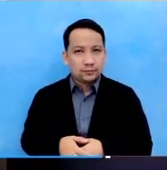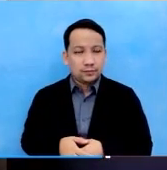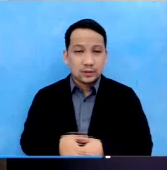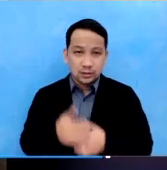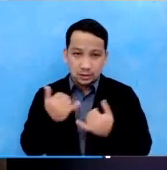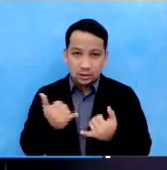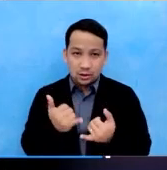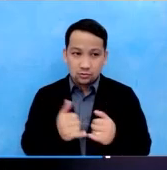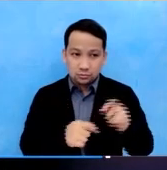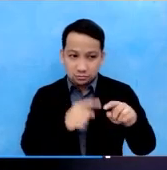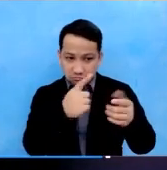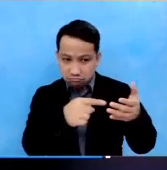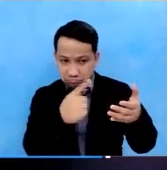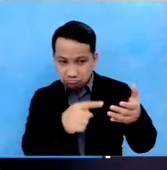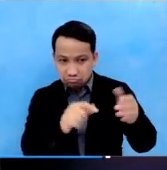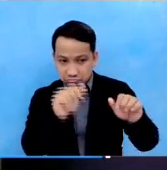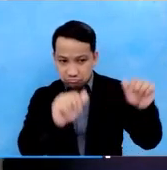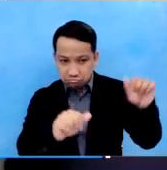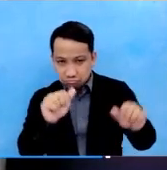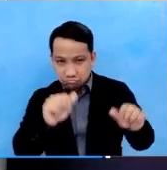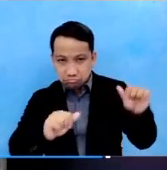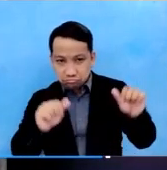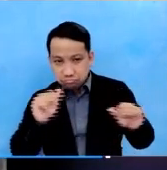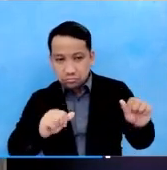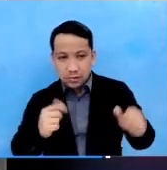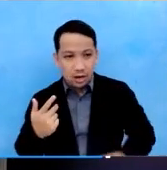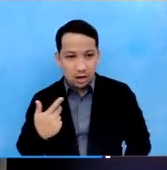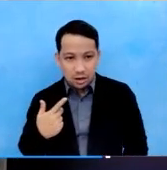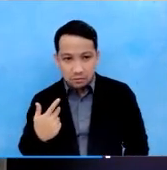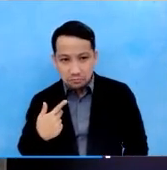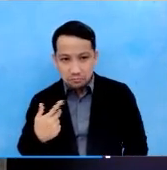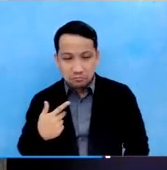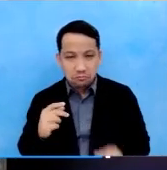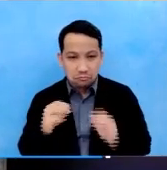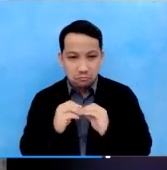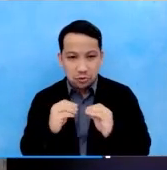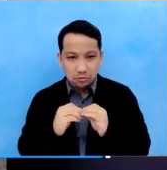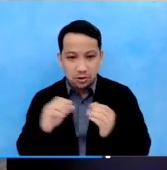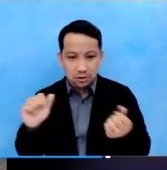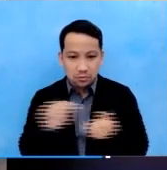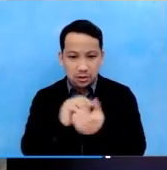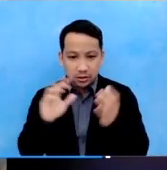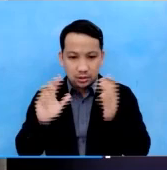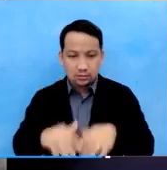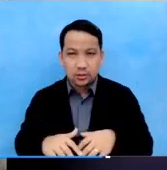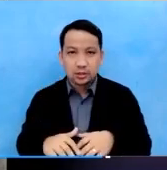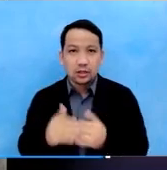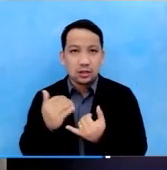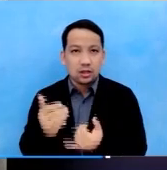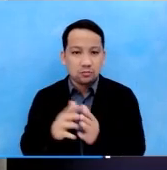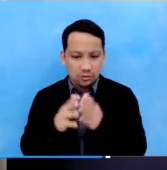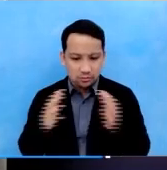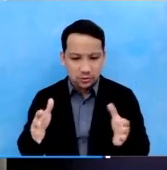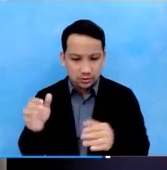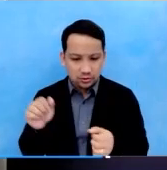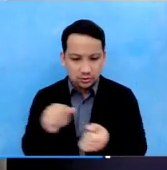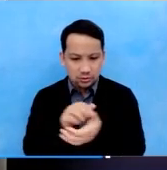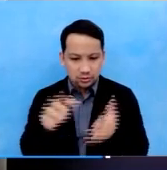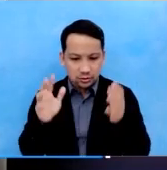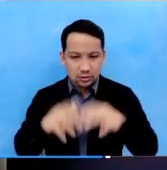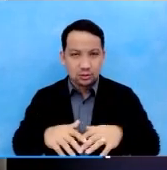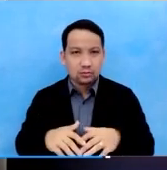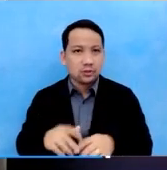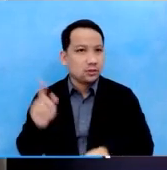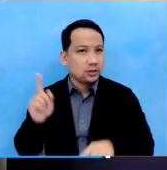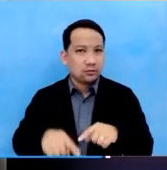muna namin kung may mga talagang damages na malalaki na hindi namin kaya dito